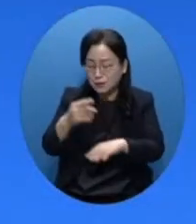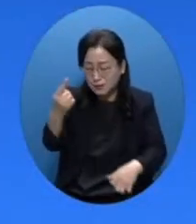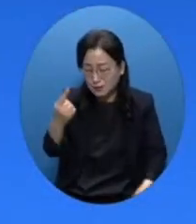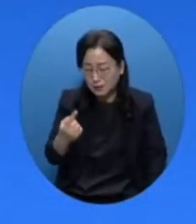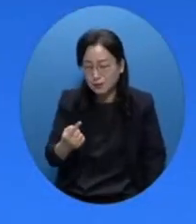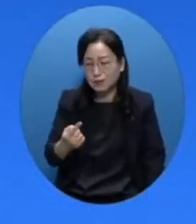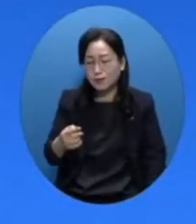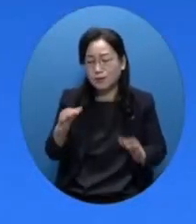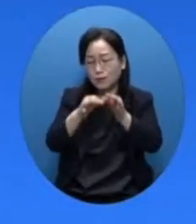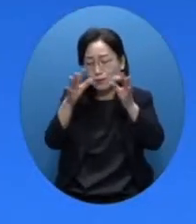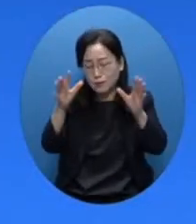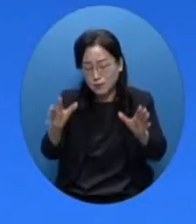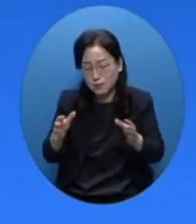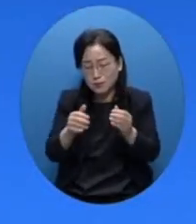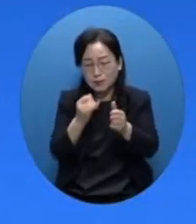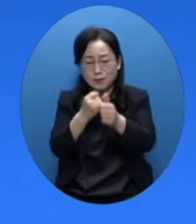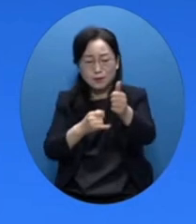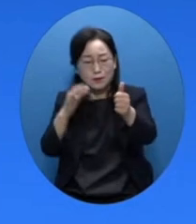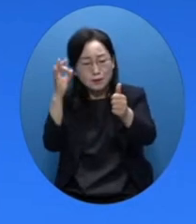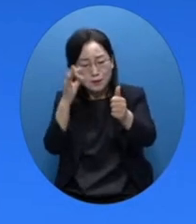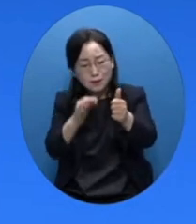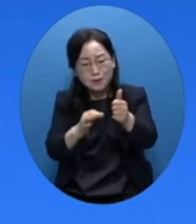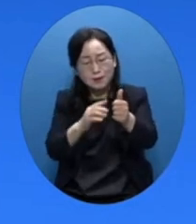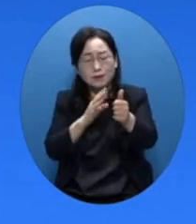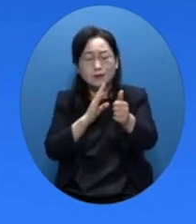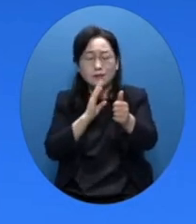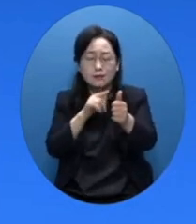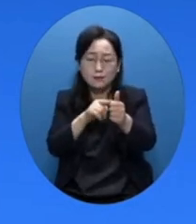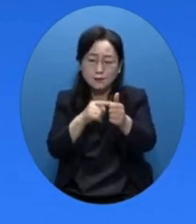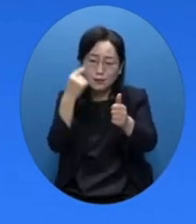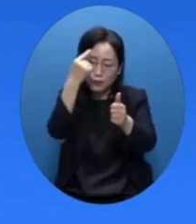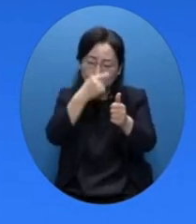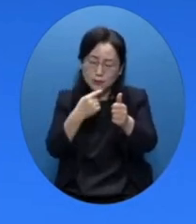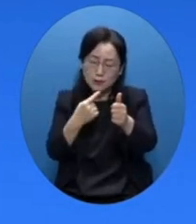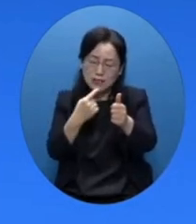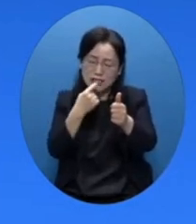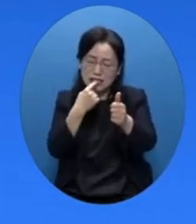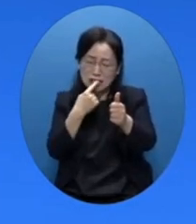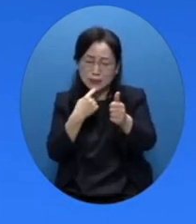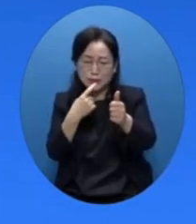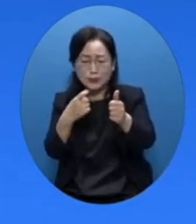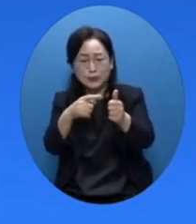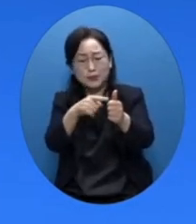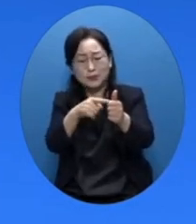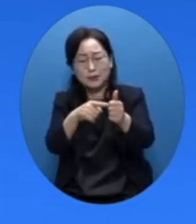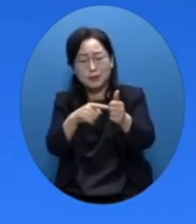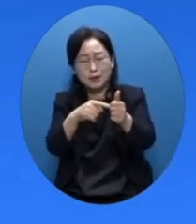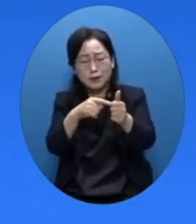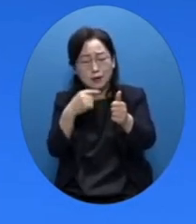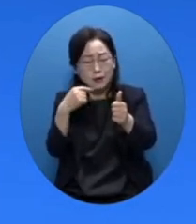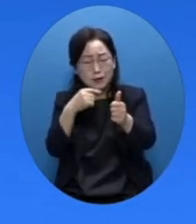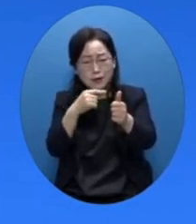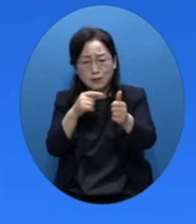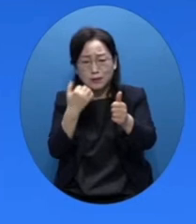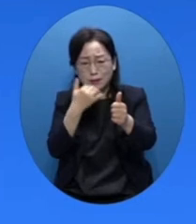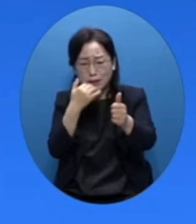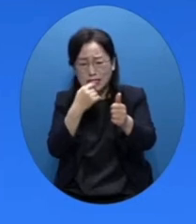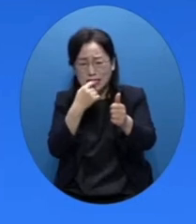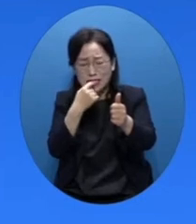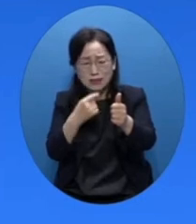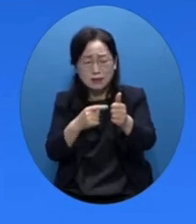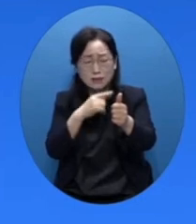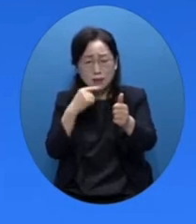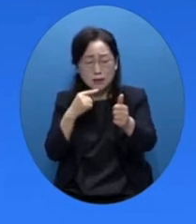오랜만에 남편을 보니 완전히 얼굴이 창백하고 풀이하고 투 마켓